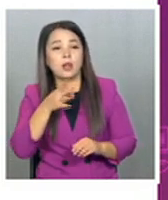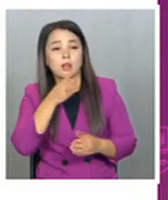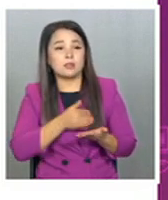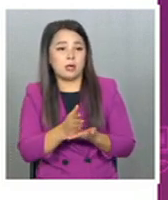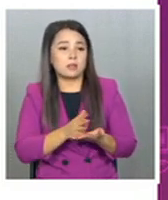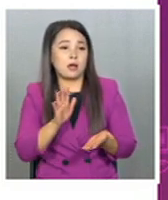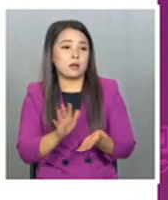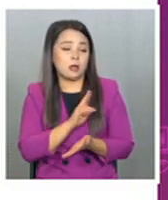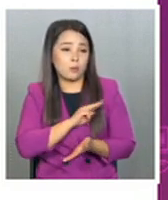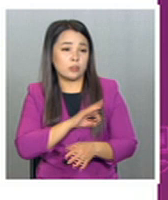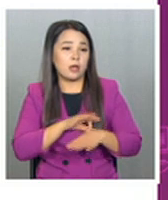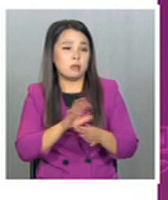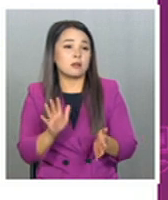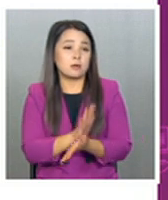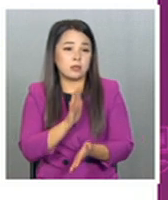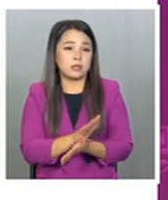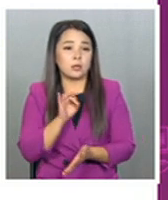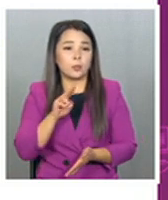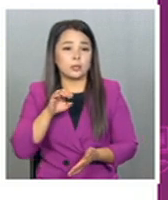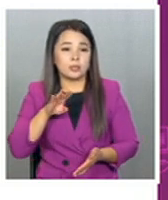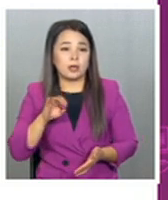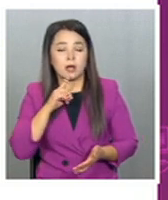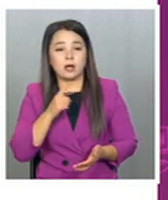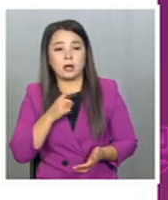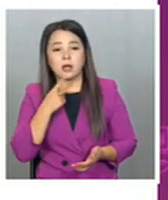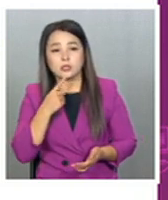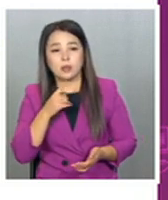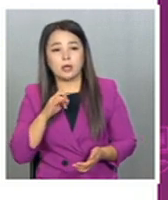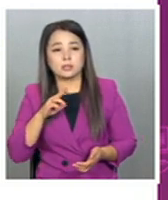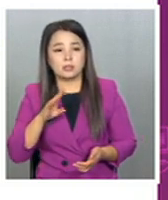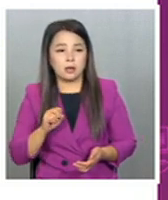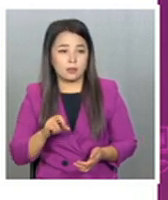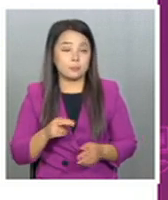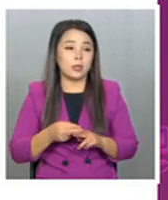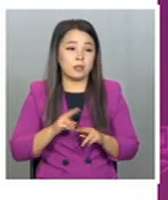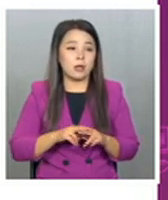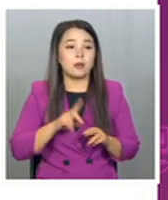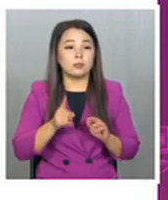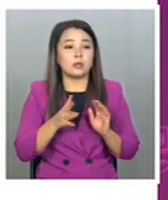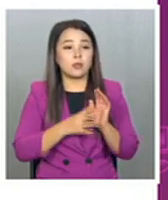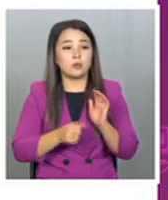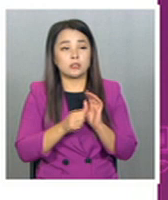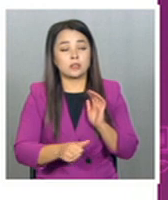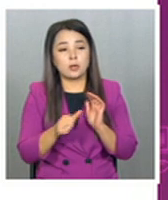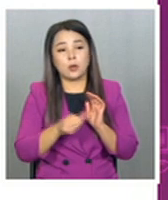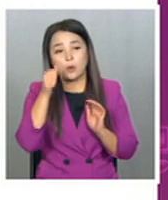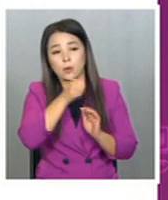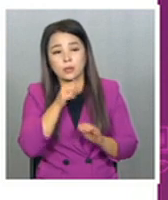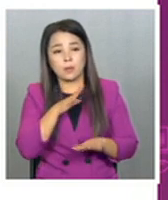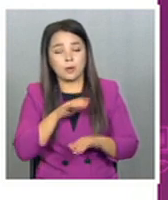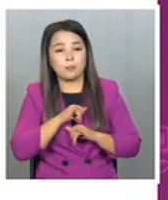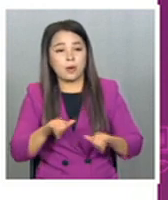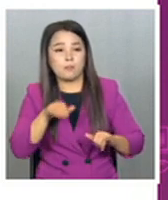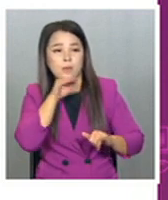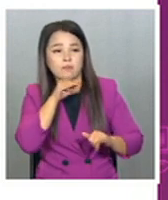и Красноярска. С 1966 года Распутин – профессиональный литератор. В полную силу талант